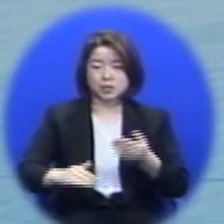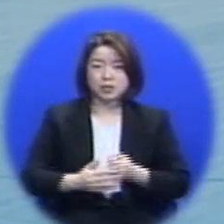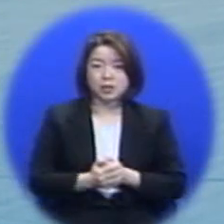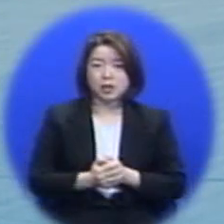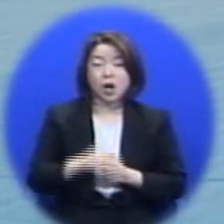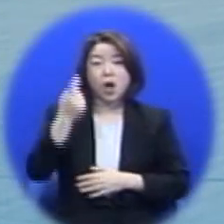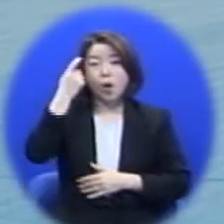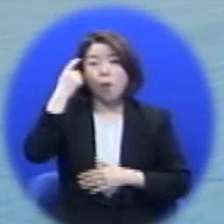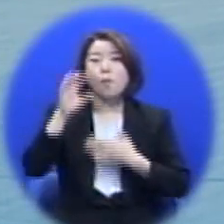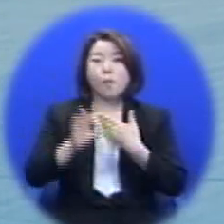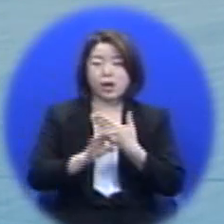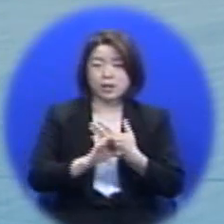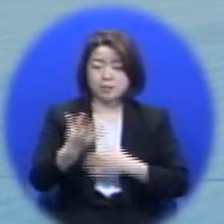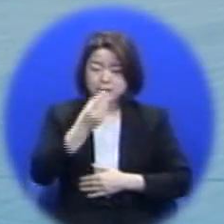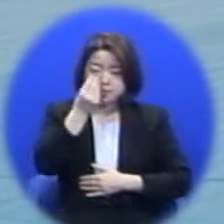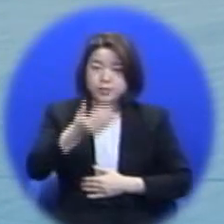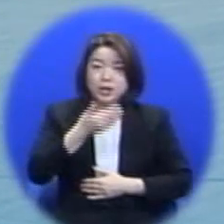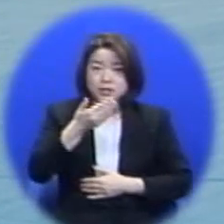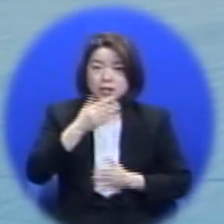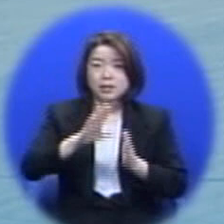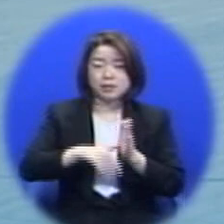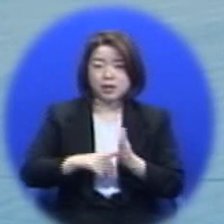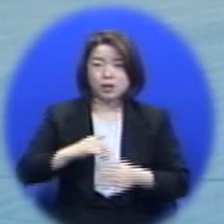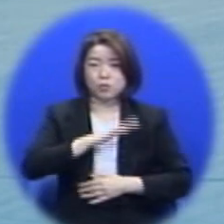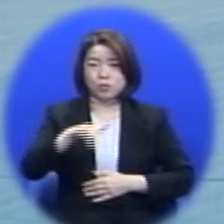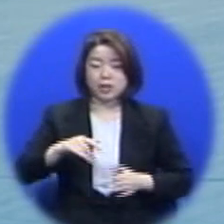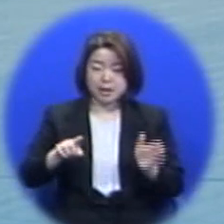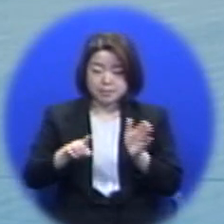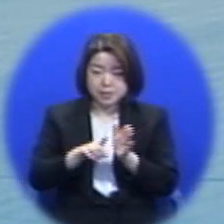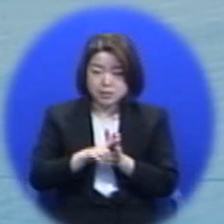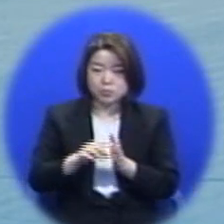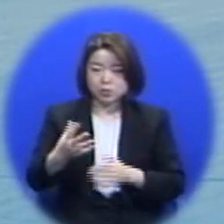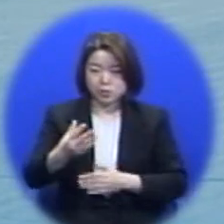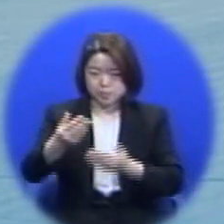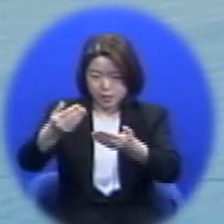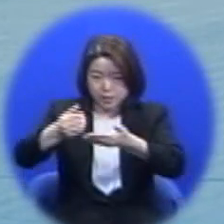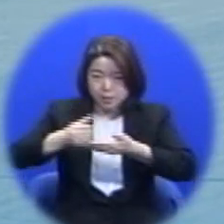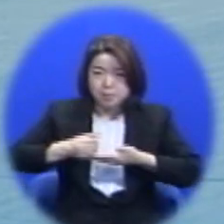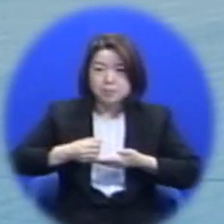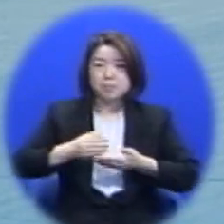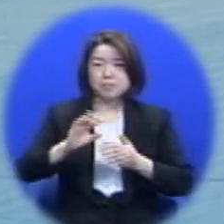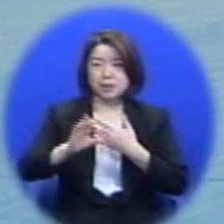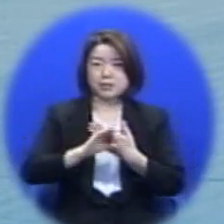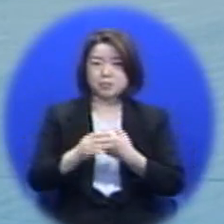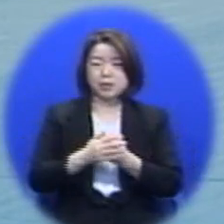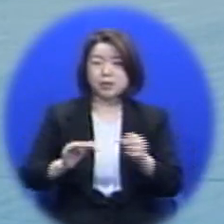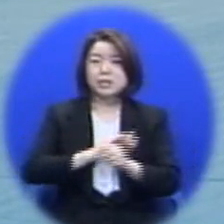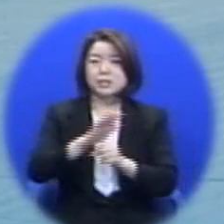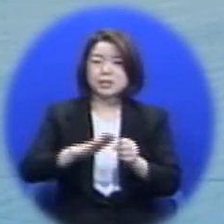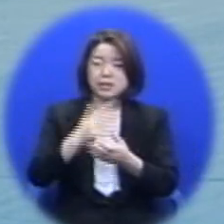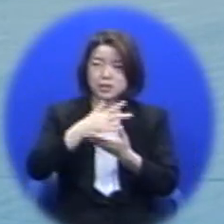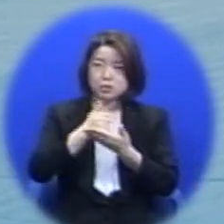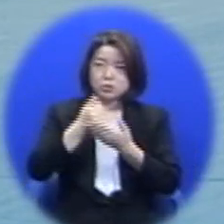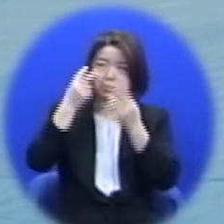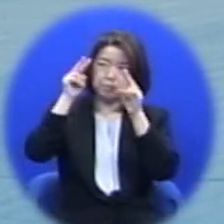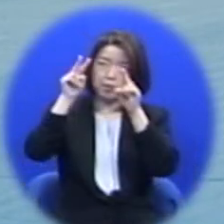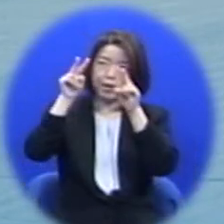시간입니다. 왜냐하면 성찬 때 우리가 진짜 믿음으로 성찬을 받으면 사랑의 주님을 바라보게